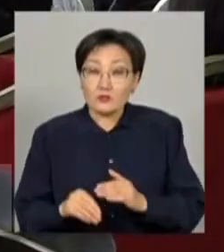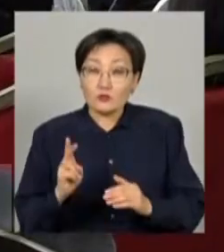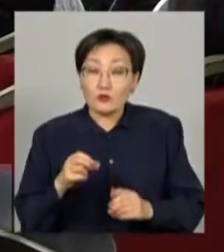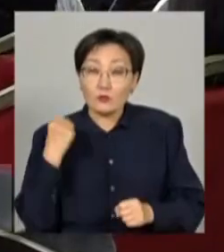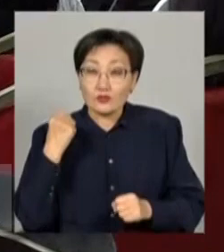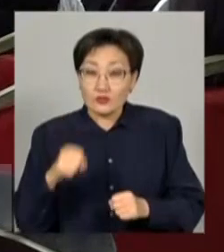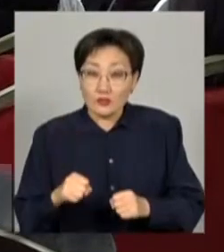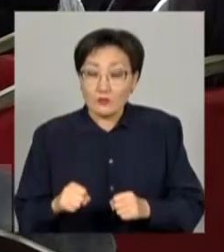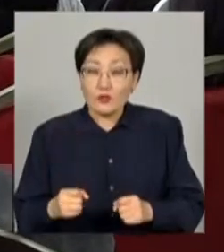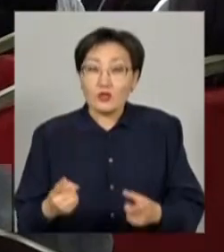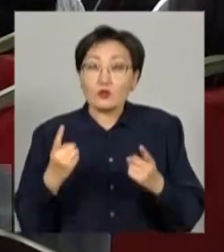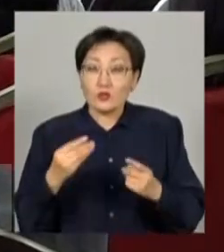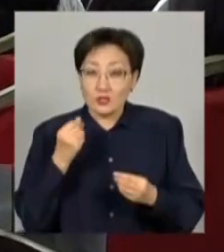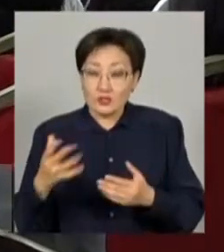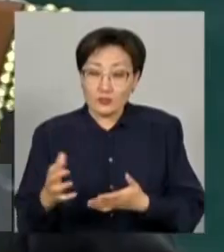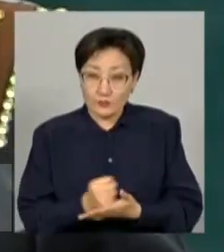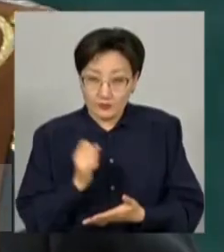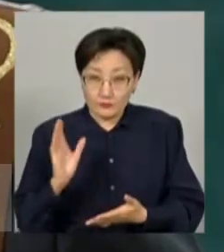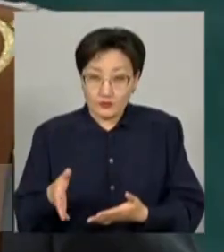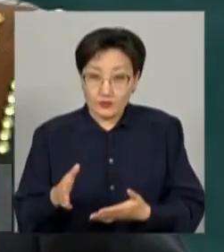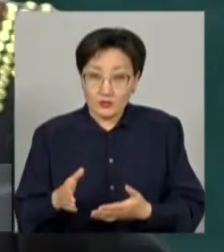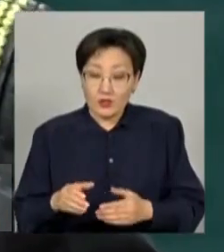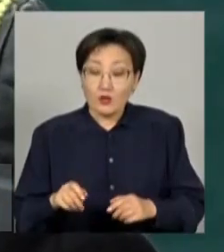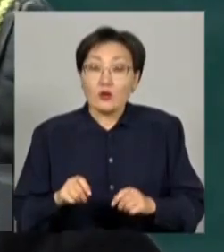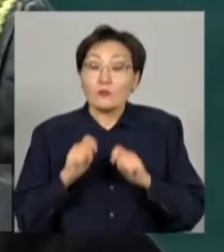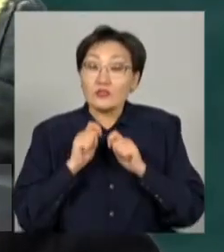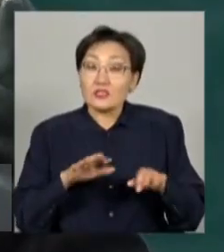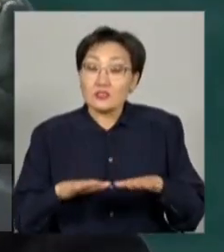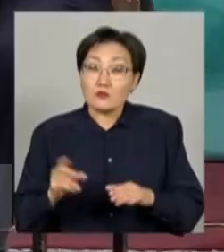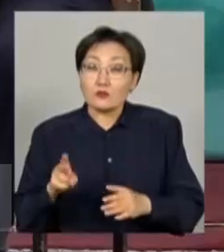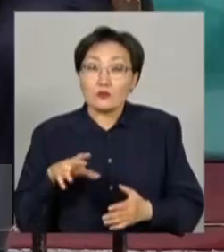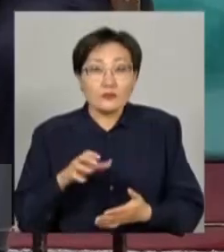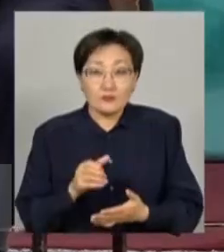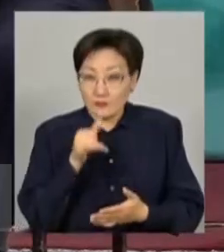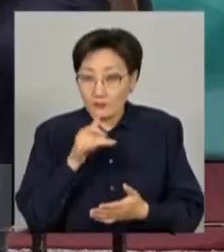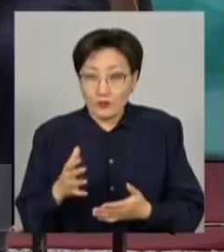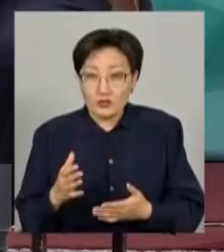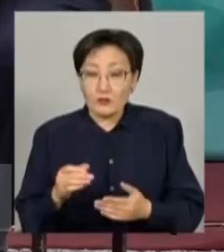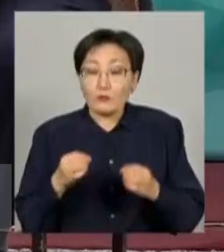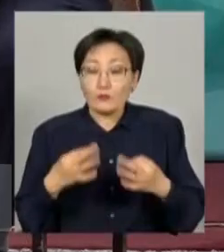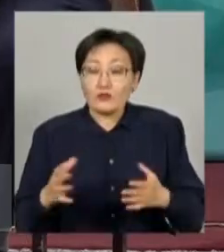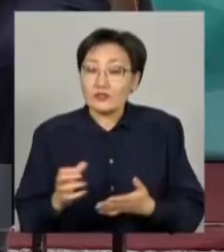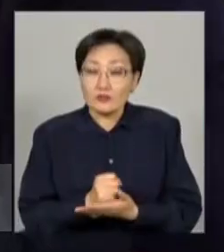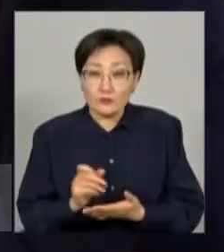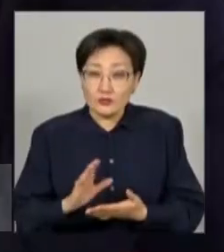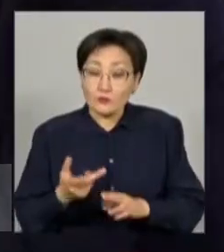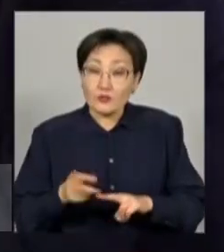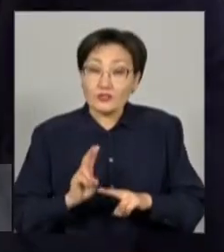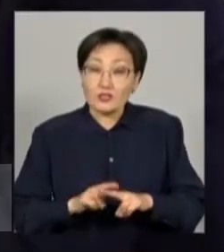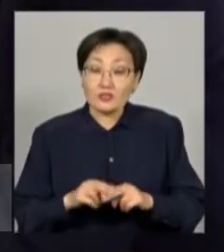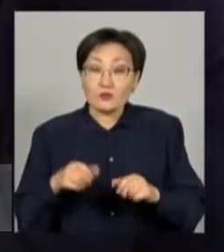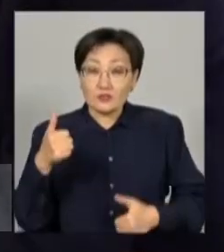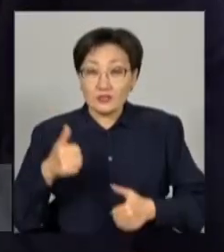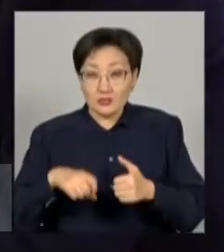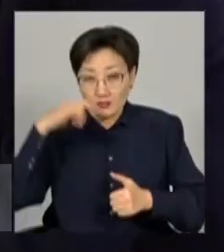шыққан тұлпарлар қомақты қаржыны қанжығаға байлайды. Жүлделі орынға ілікпегендер де құр қол қайтпайды дейді ұйымдастырушылар. Бұл жолы